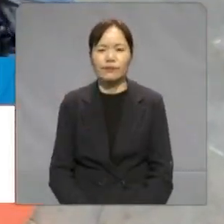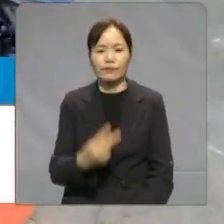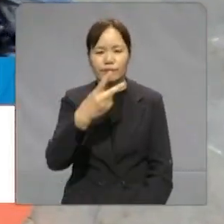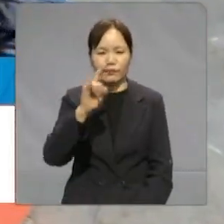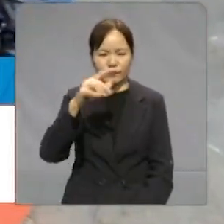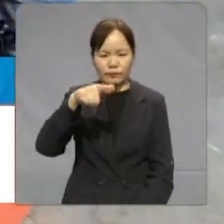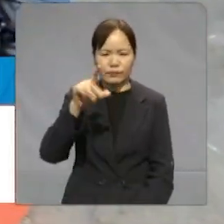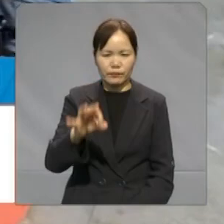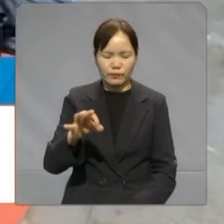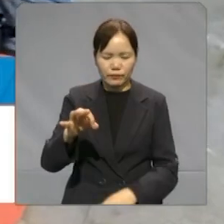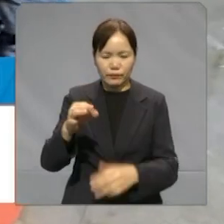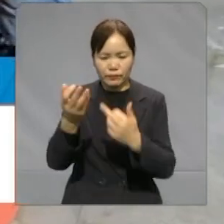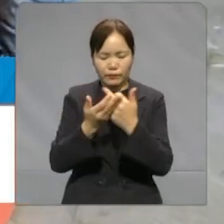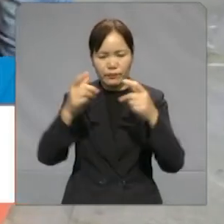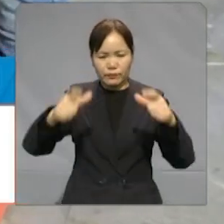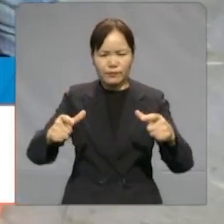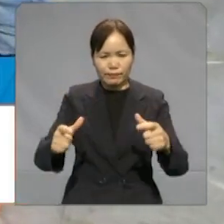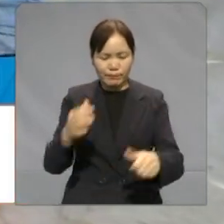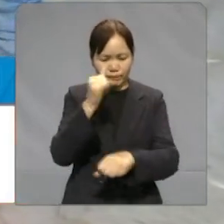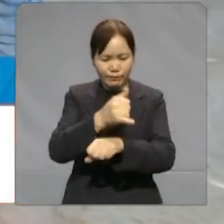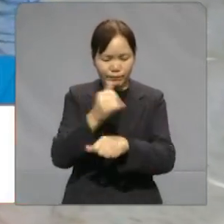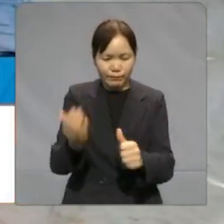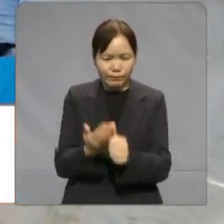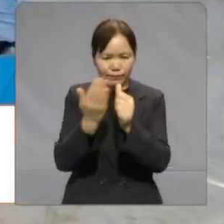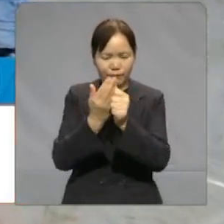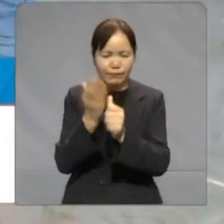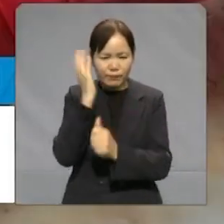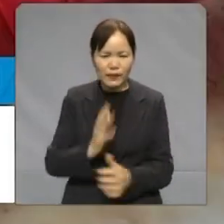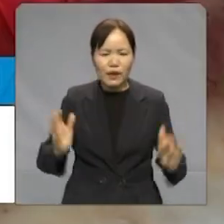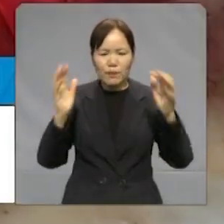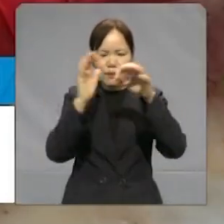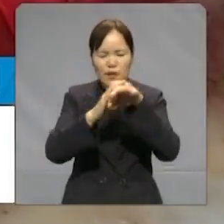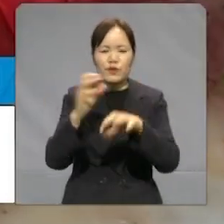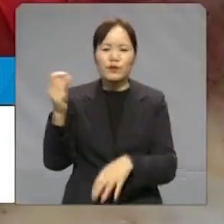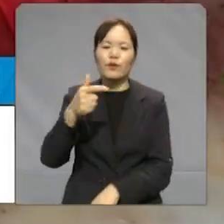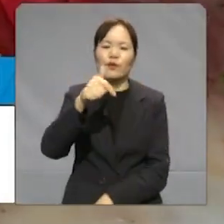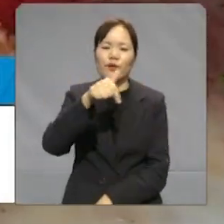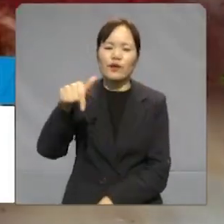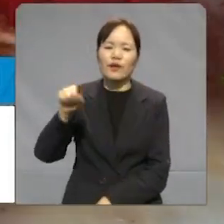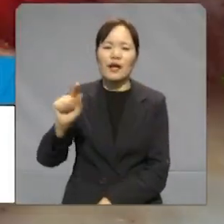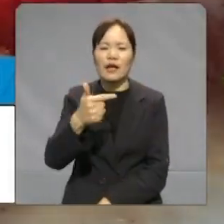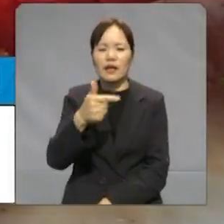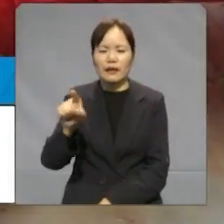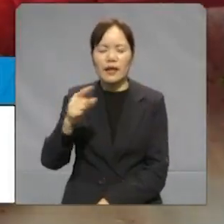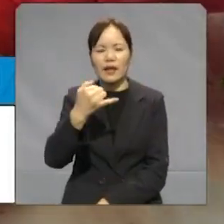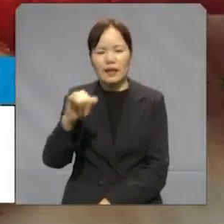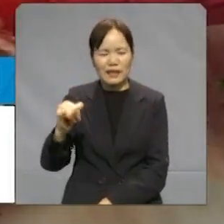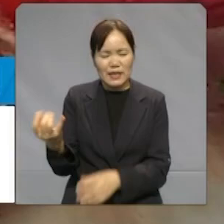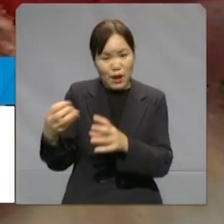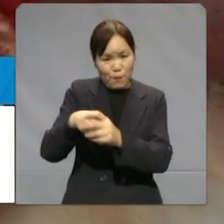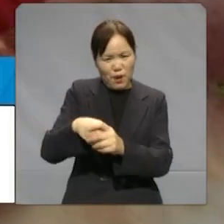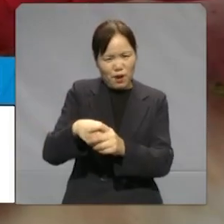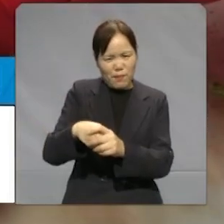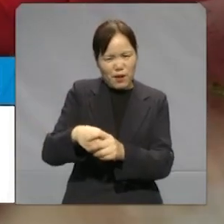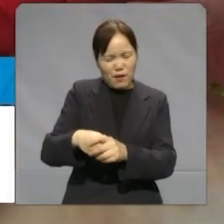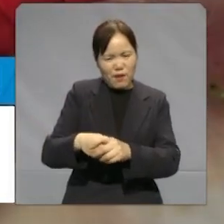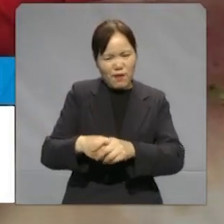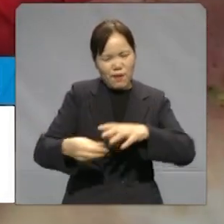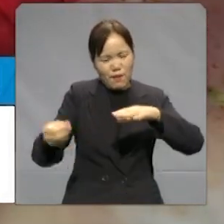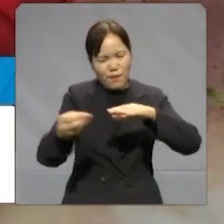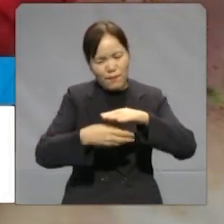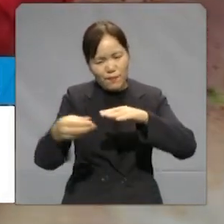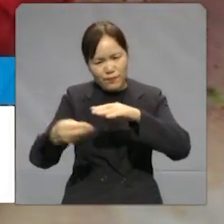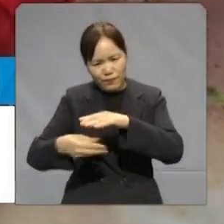대청도에서 농사지은 배추에 까나리 액젓이 들어간 대청도식 배추쑥을 넣어 어르신들의